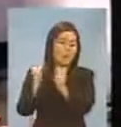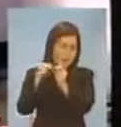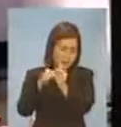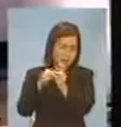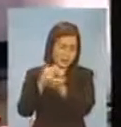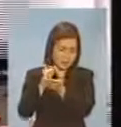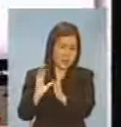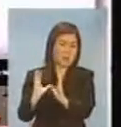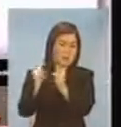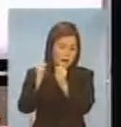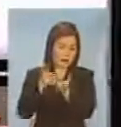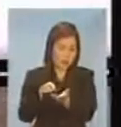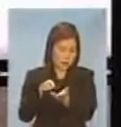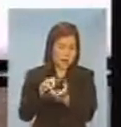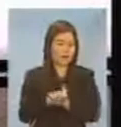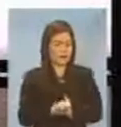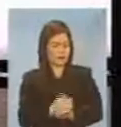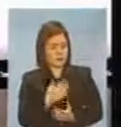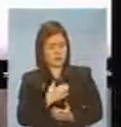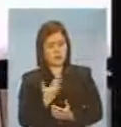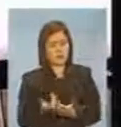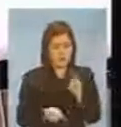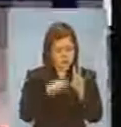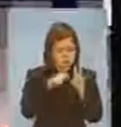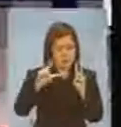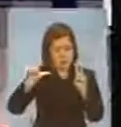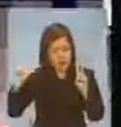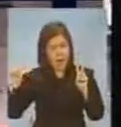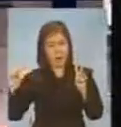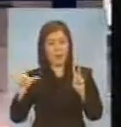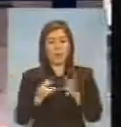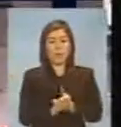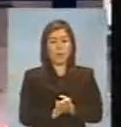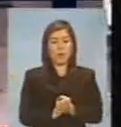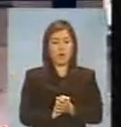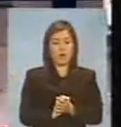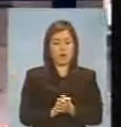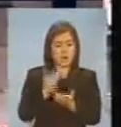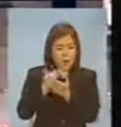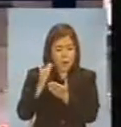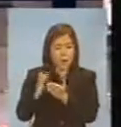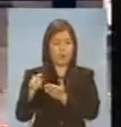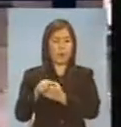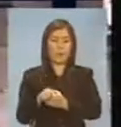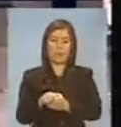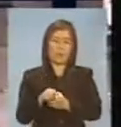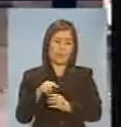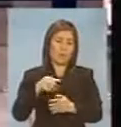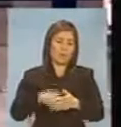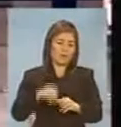คืนทุน 1,000 ปีเฮ้ย 2.2 ล้านล้านคืนทุนแสนปีไดโนเสาร์กลับชาติมาเกิดแล้ว